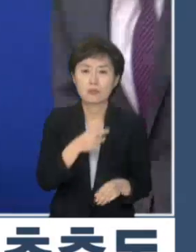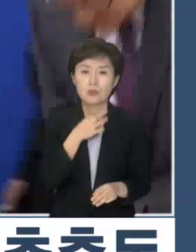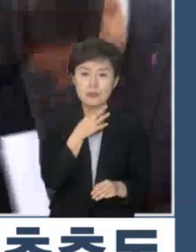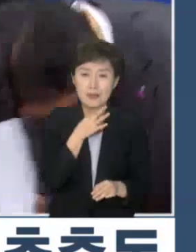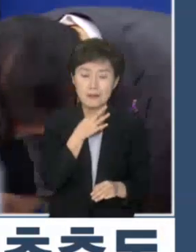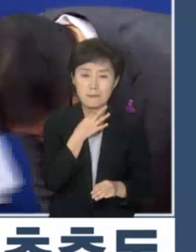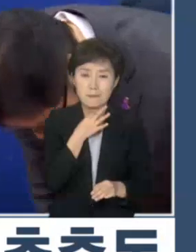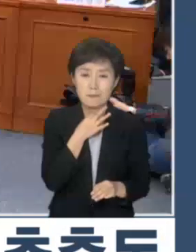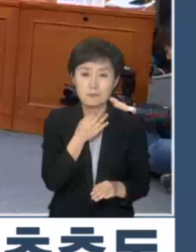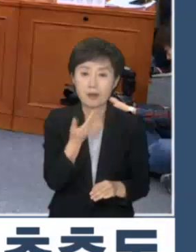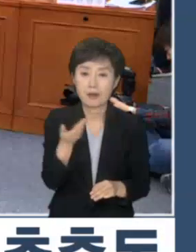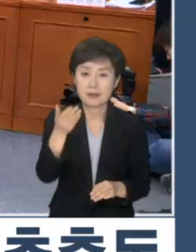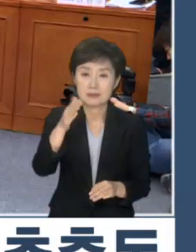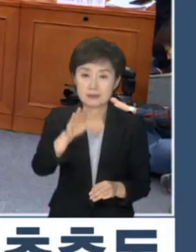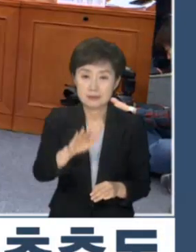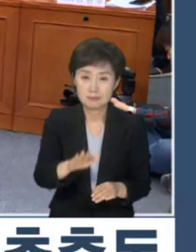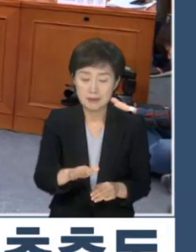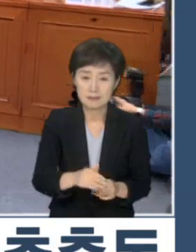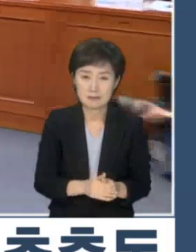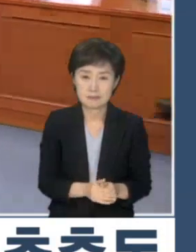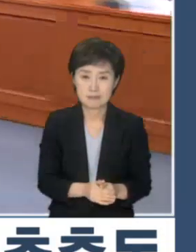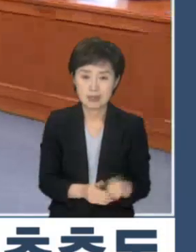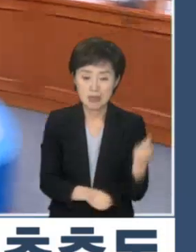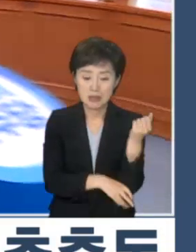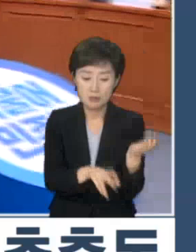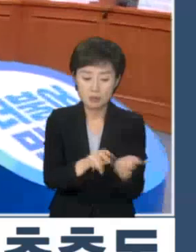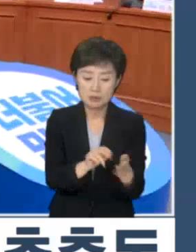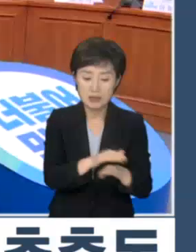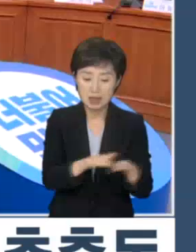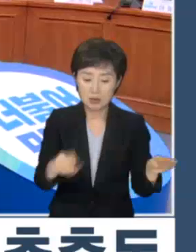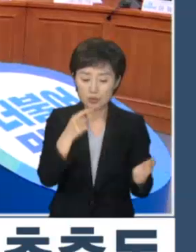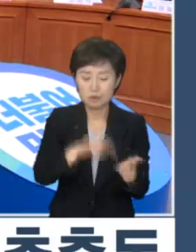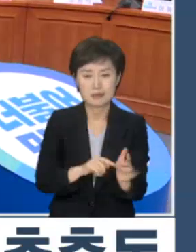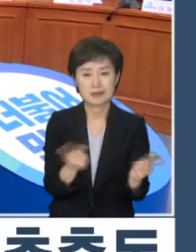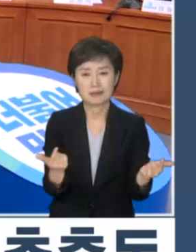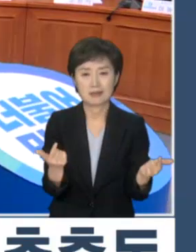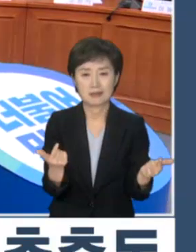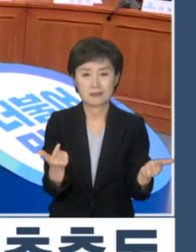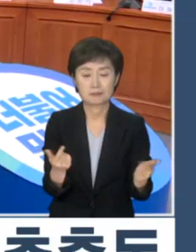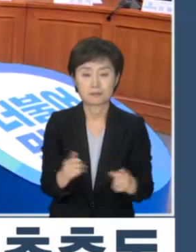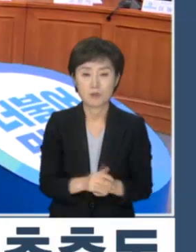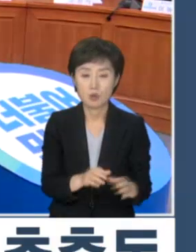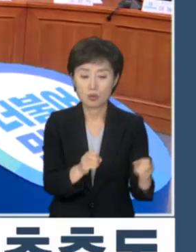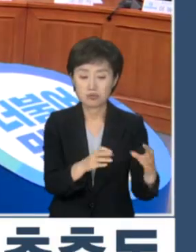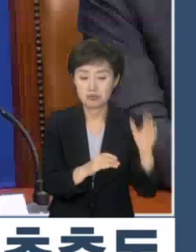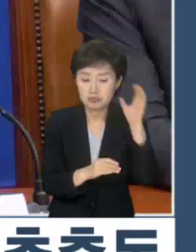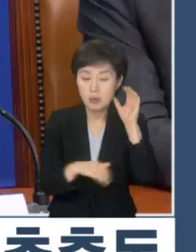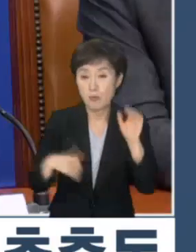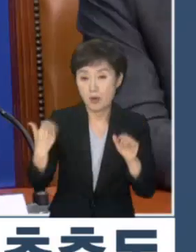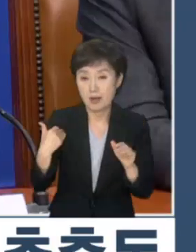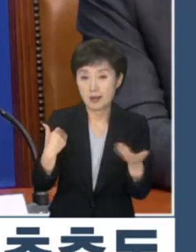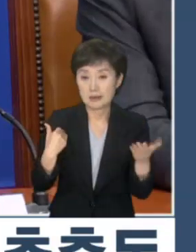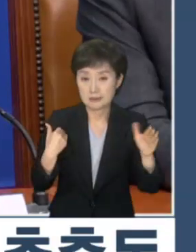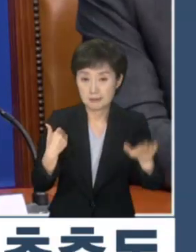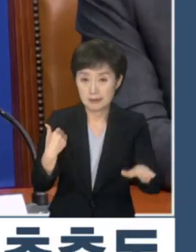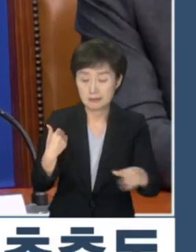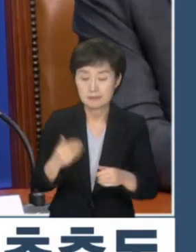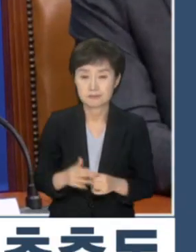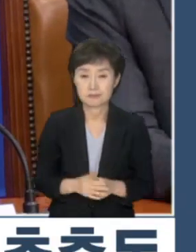그렇지만은 그게 뭐 근본적인 해결이 되겠습니까? 오늘 어떤 논의가 있었는지는 모르겠습니다만은